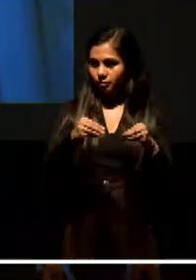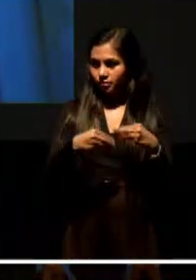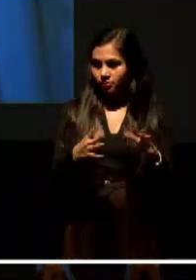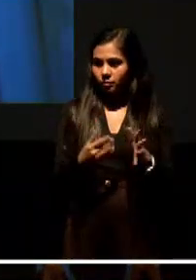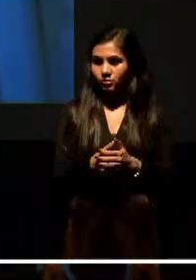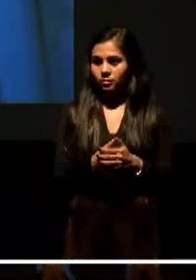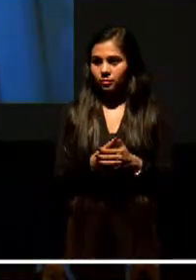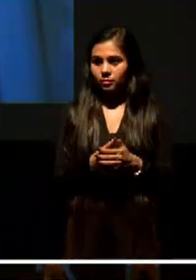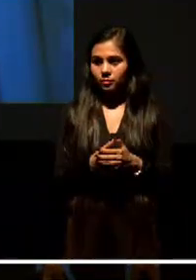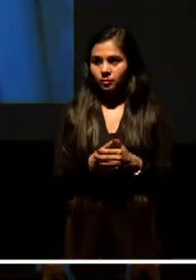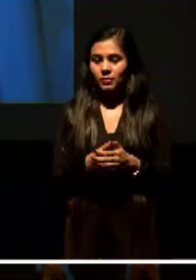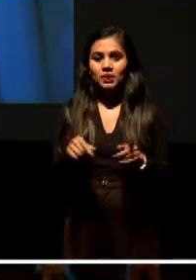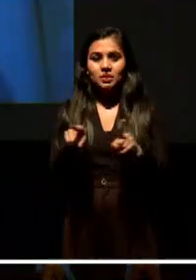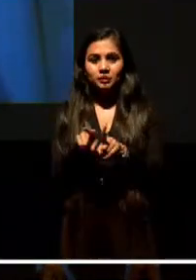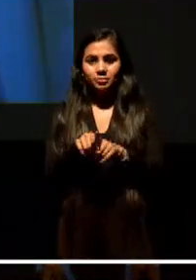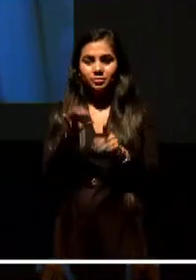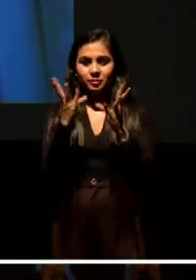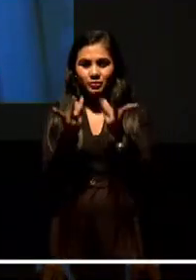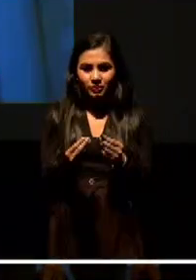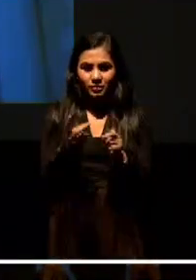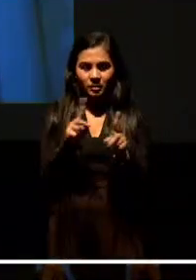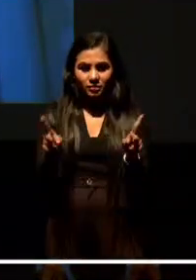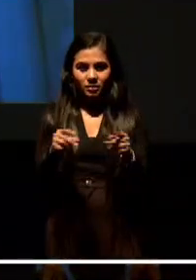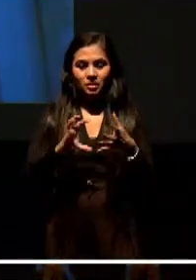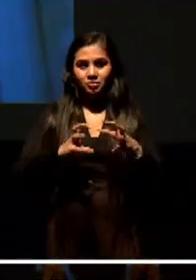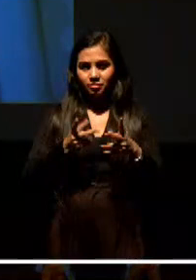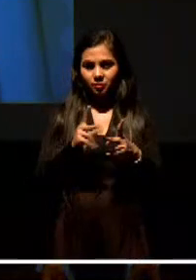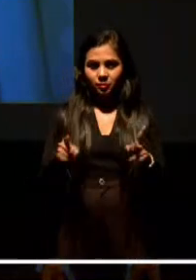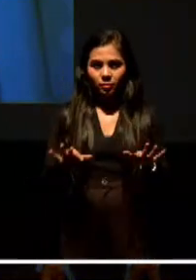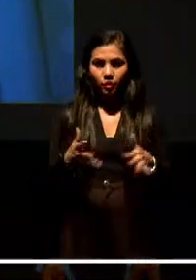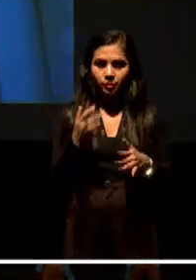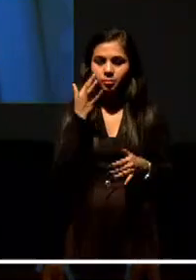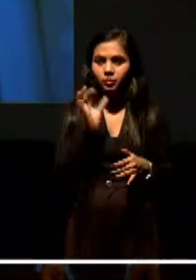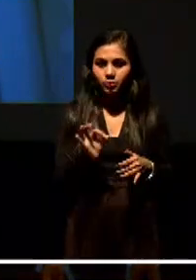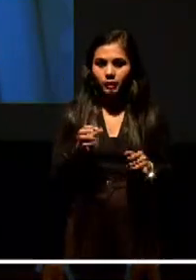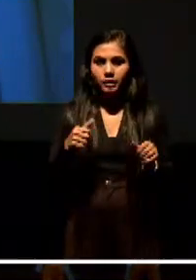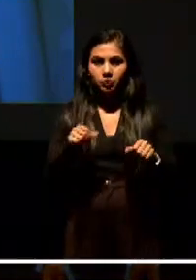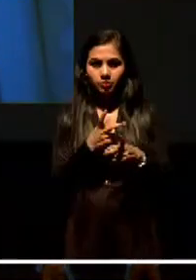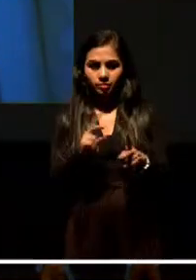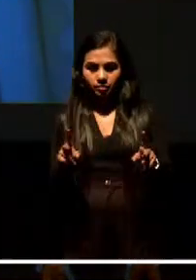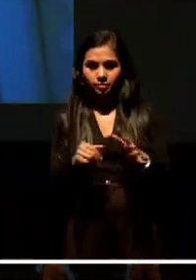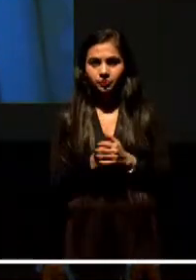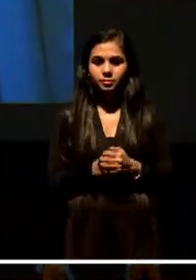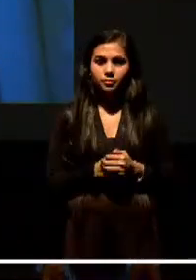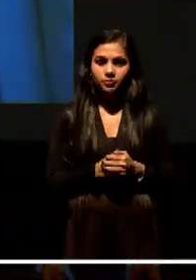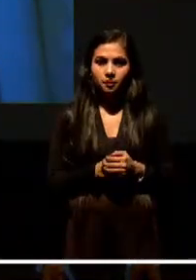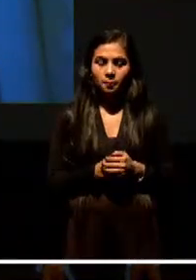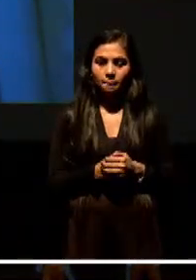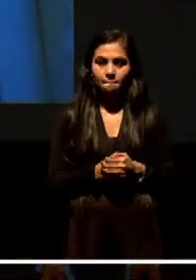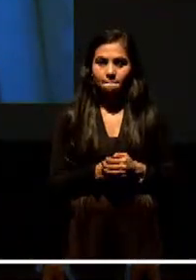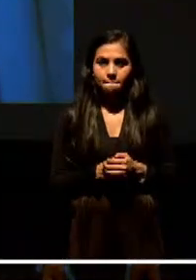विजुअल इंपेयर्ड को है, या तो फिर जो वाइट कैन्स, इंपॉर्टेंट वाइट कैन्स जो रोलर वाली वाइट कैन्स हैं,